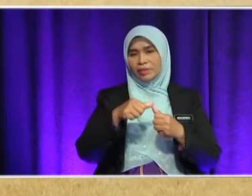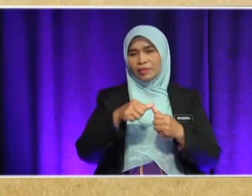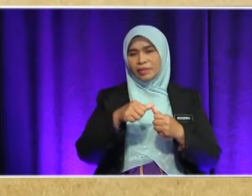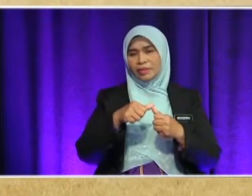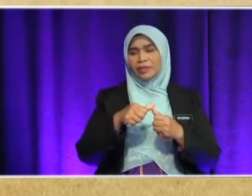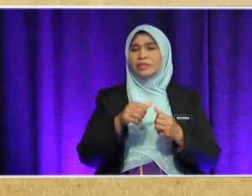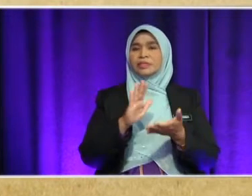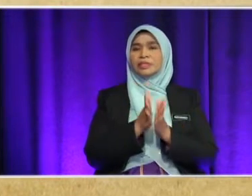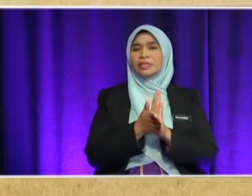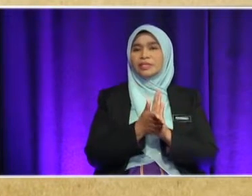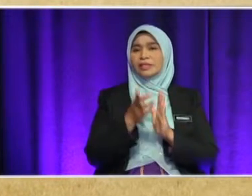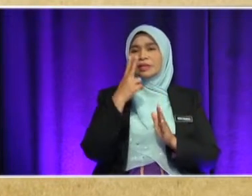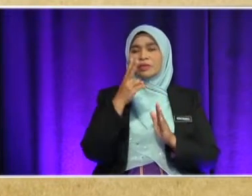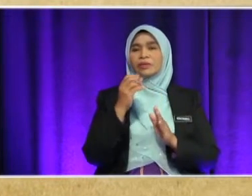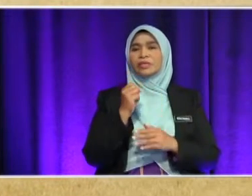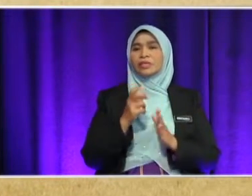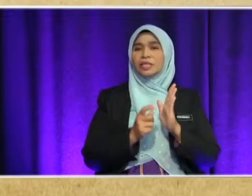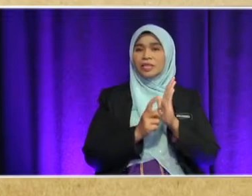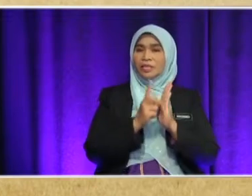ketinggian akhlak